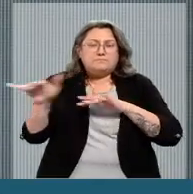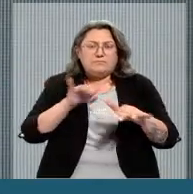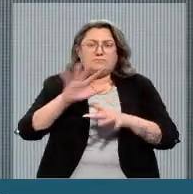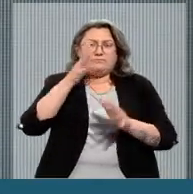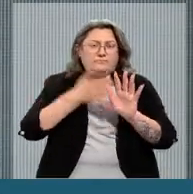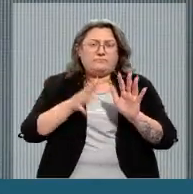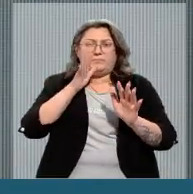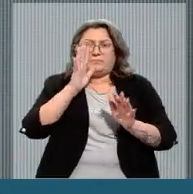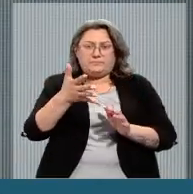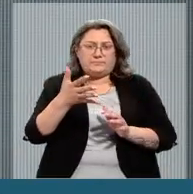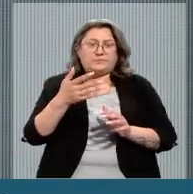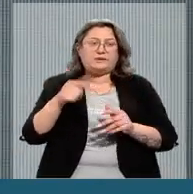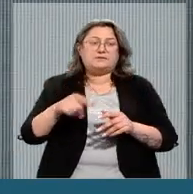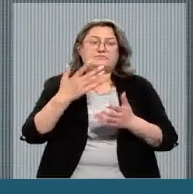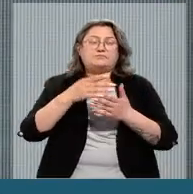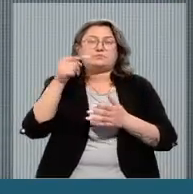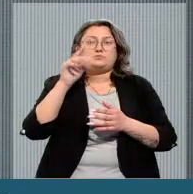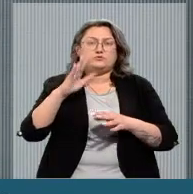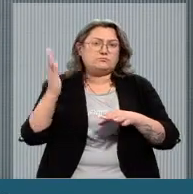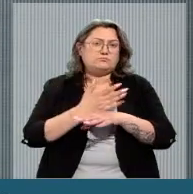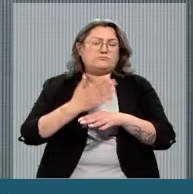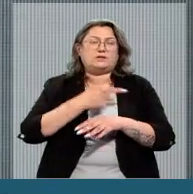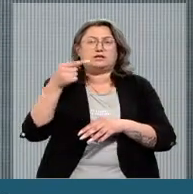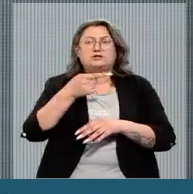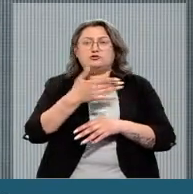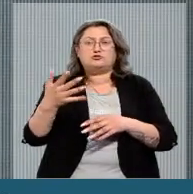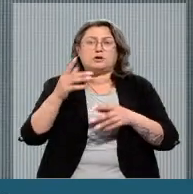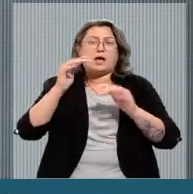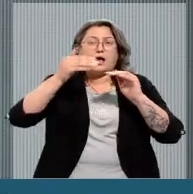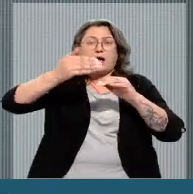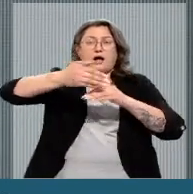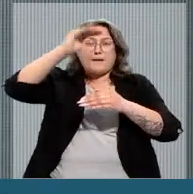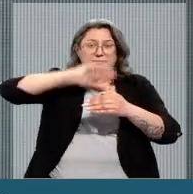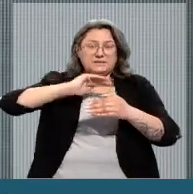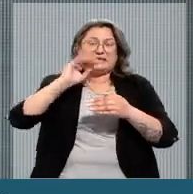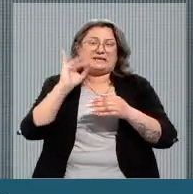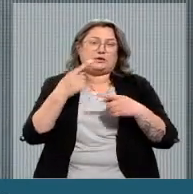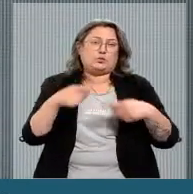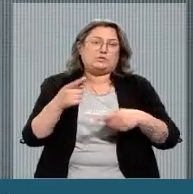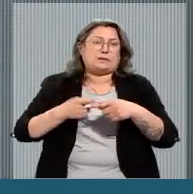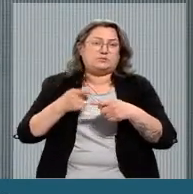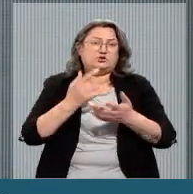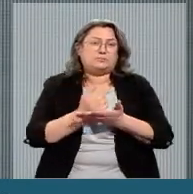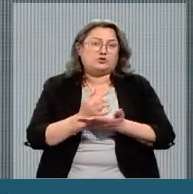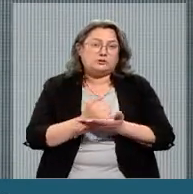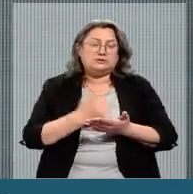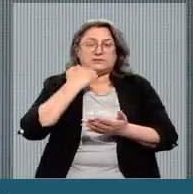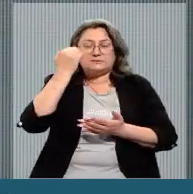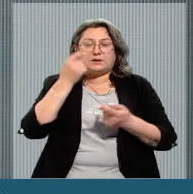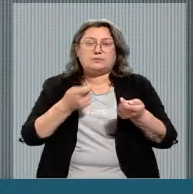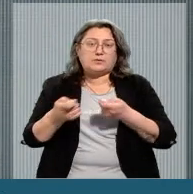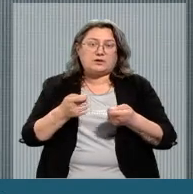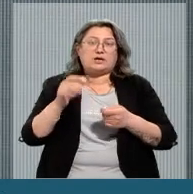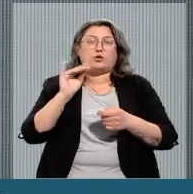жыл уақытымыз кетті. Мұнда жылына 10 мың кабина, капот, басқа да тракторға қажетті бөлшектер шығарылады. Осындай өндіріс орнын